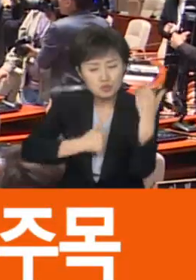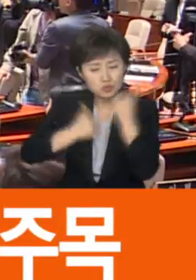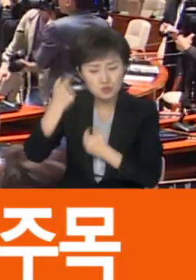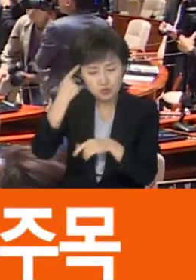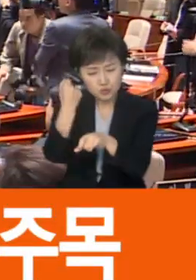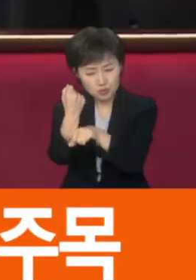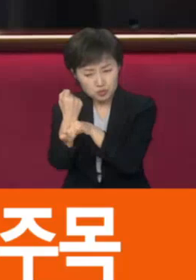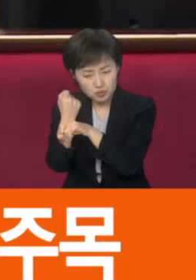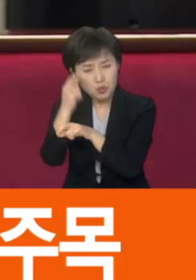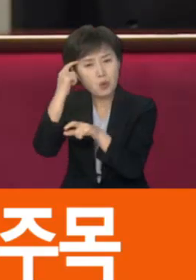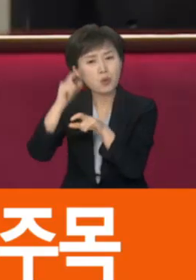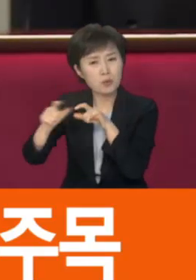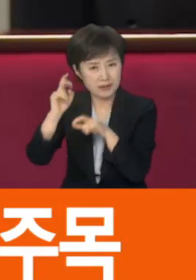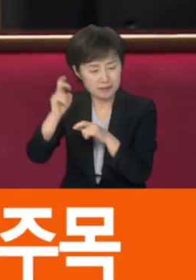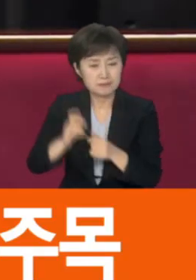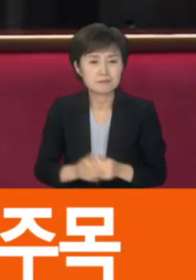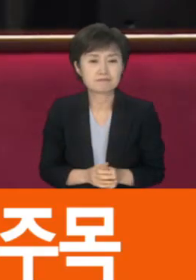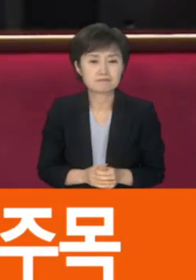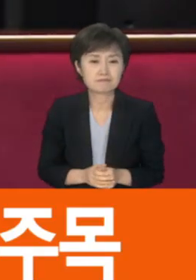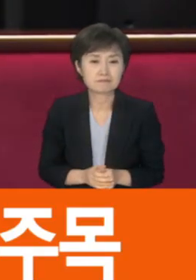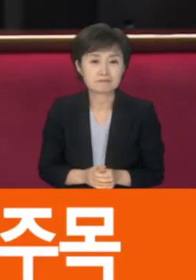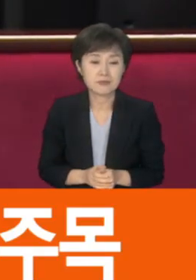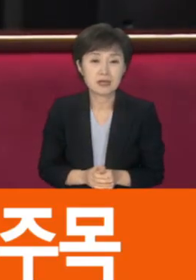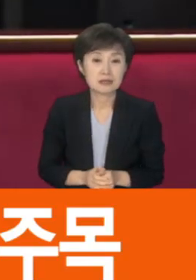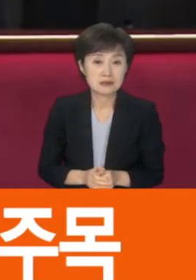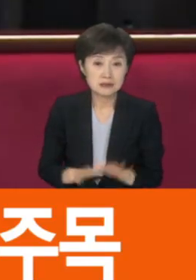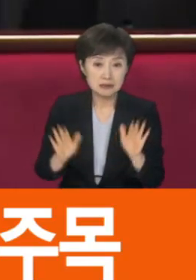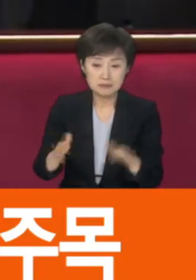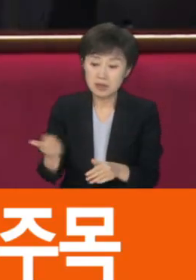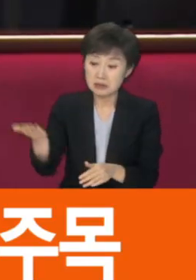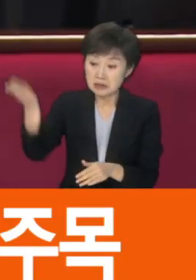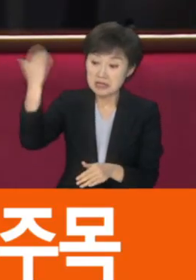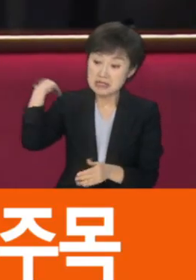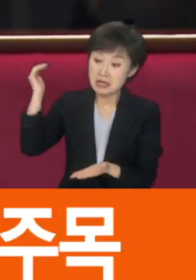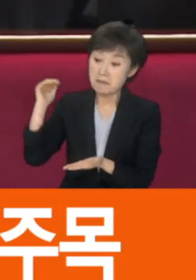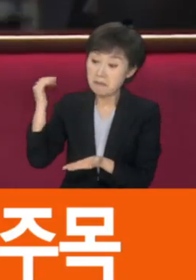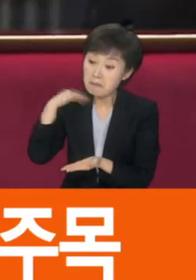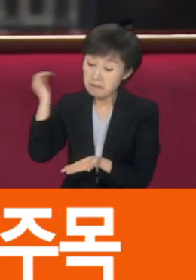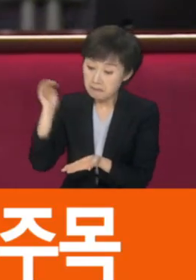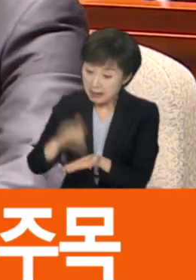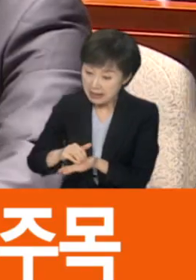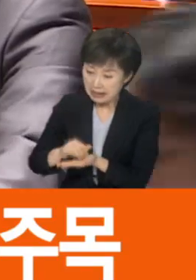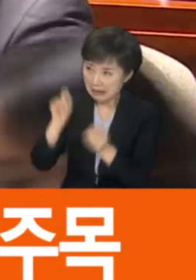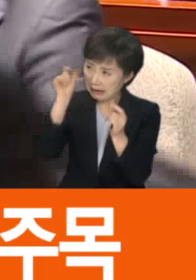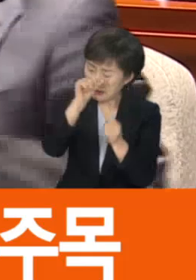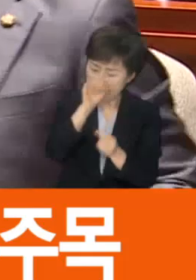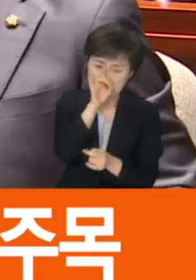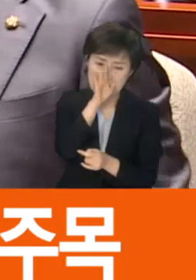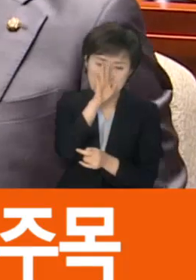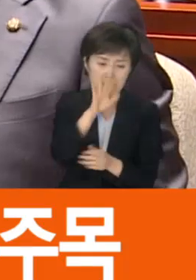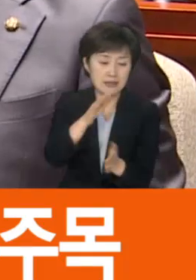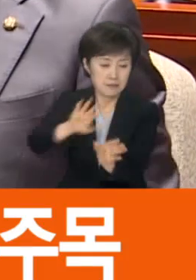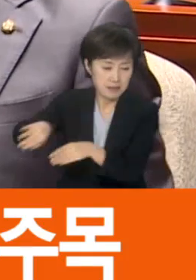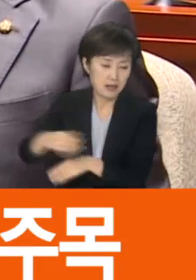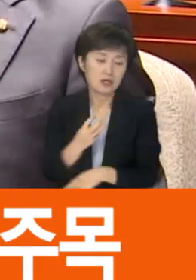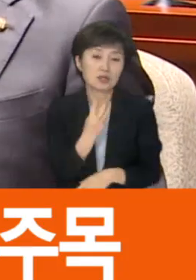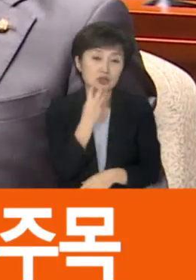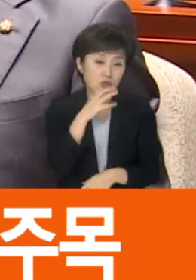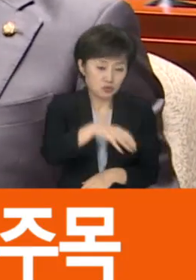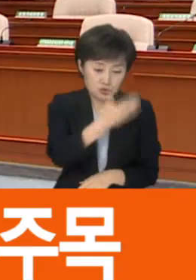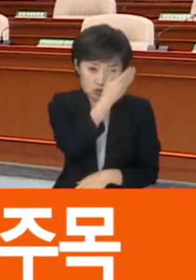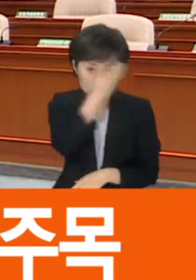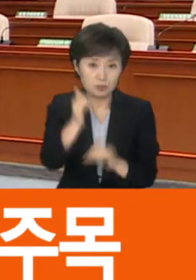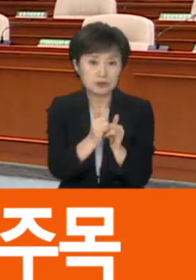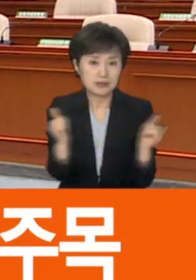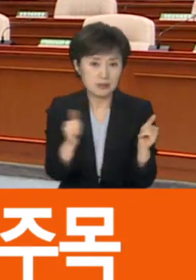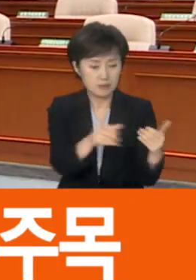어떻게 꾸릴지 관심이 쏠립니다. 이전 지도부의 도로 영남권 지적 등을 의식해 수도권 청년 또 중도층 민심을